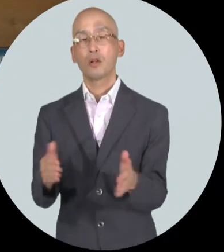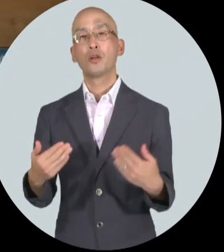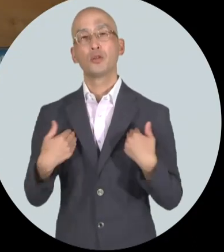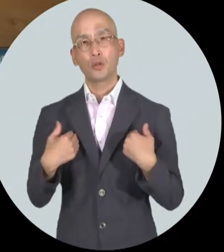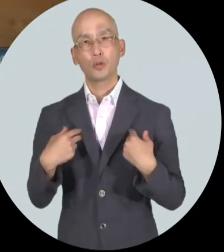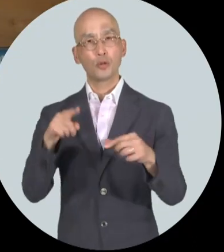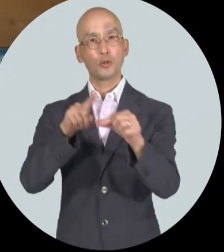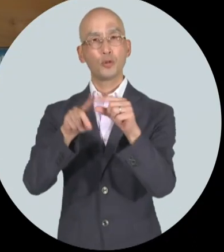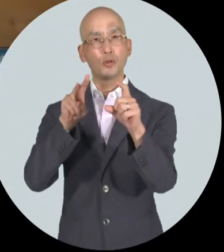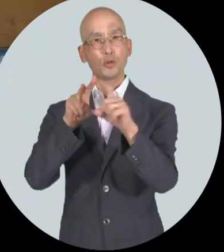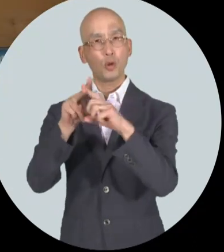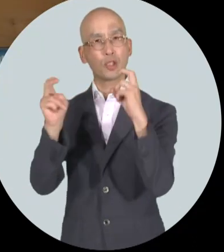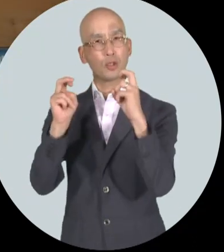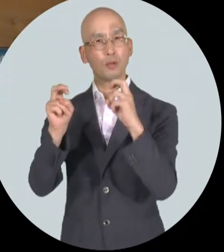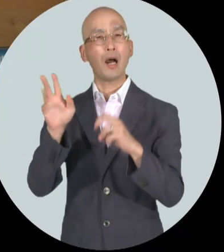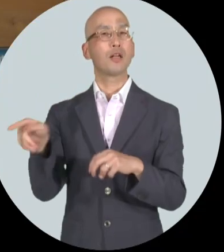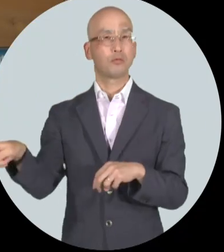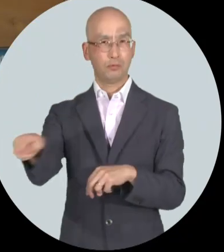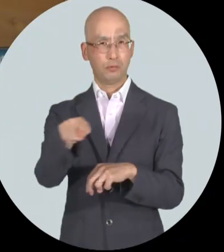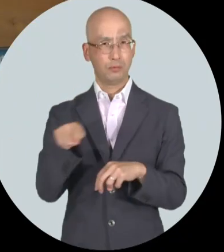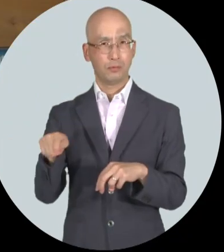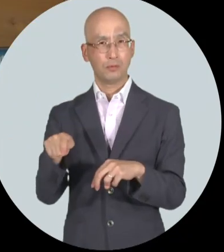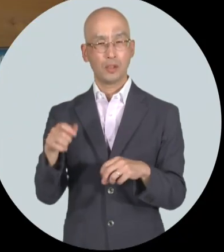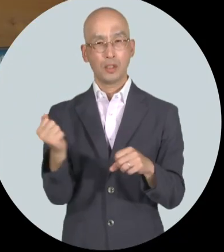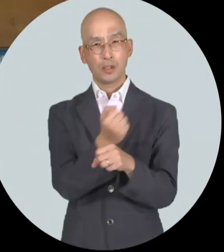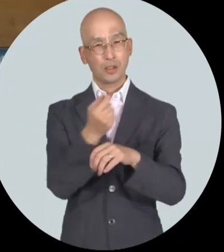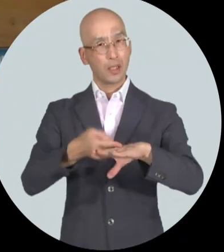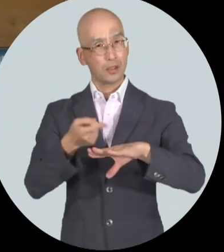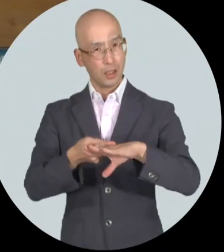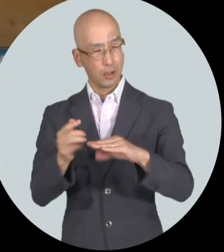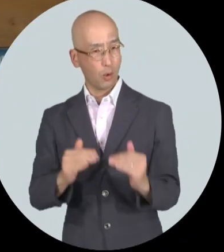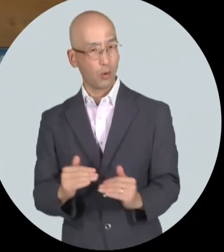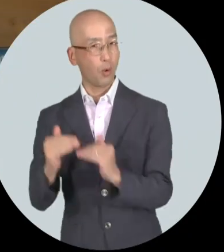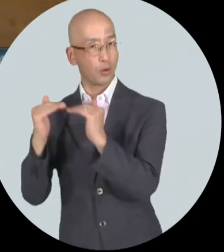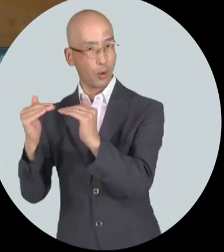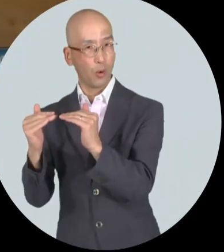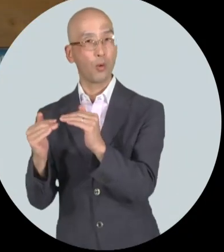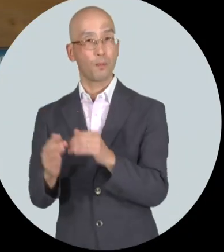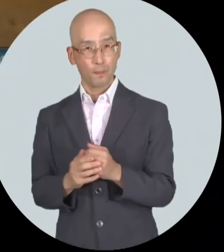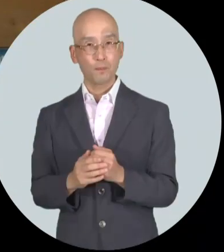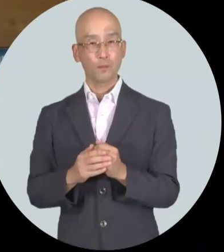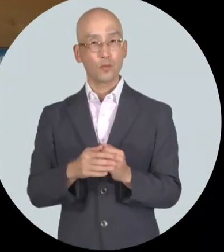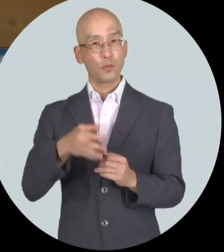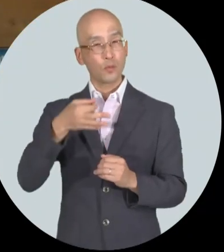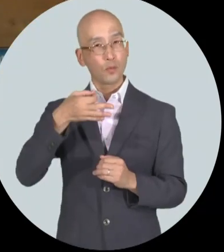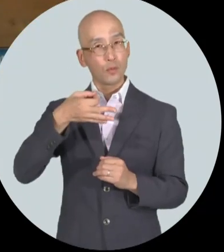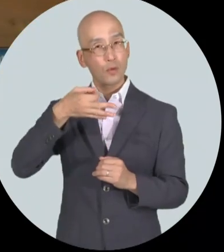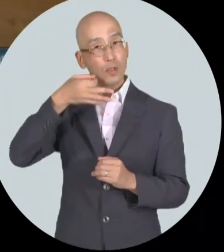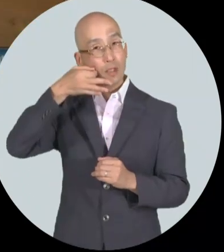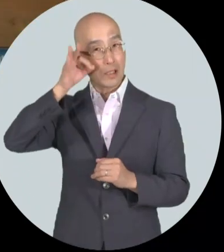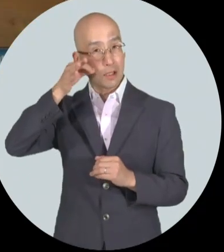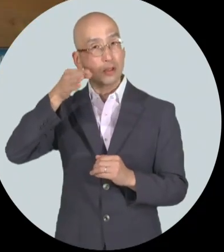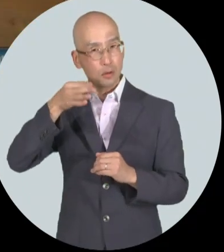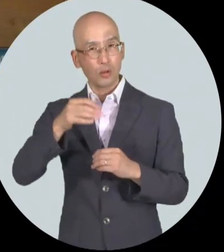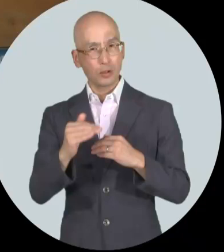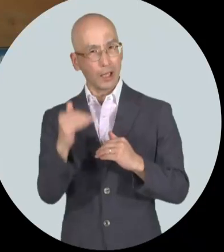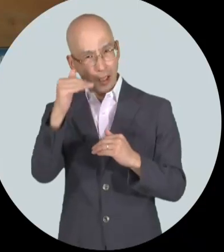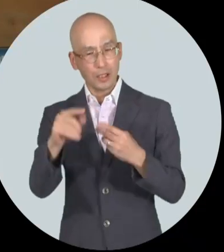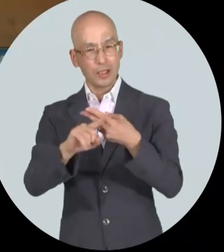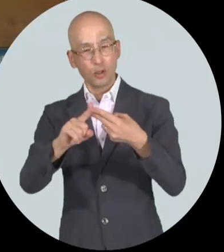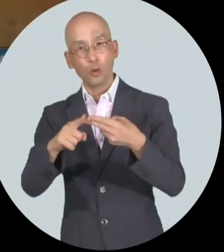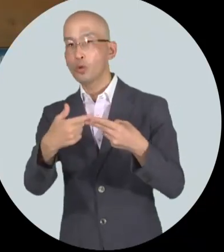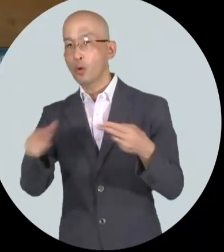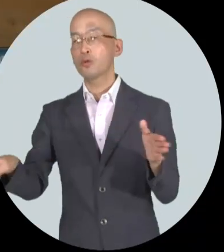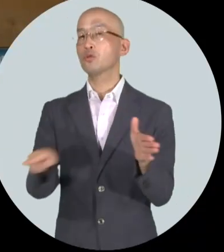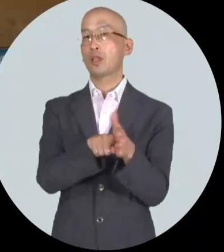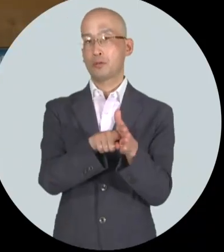中小企業でございまして、そこで生産性の向上と高付加価値化を同時に実現するような取り組みに対し